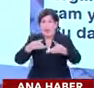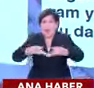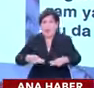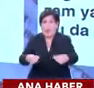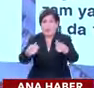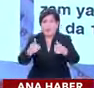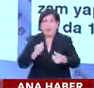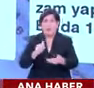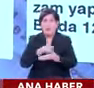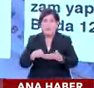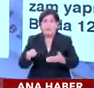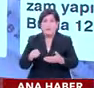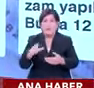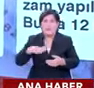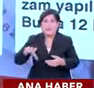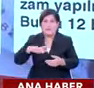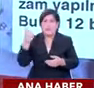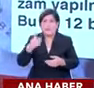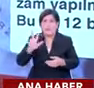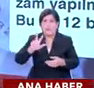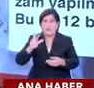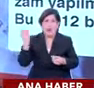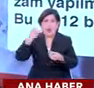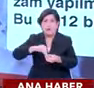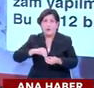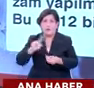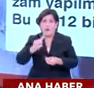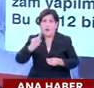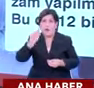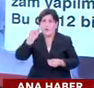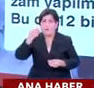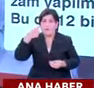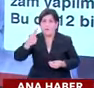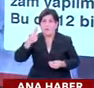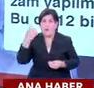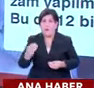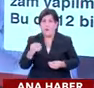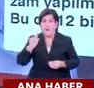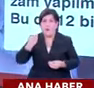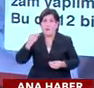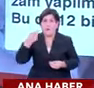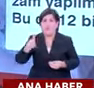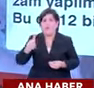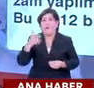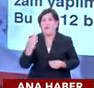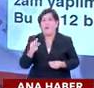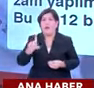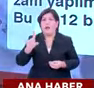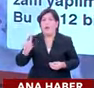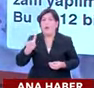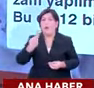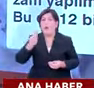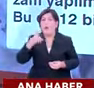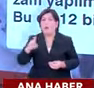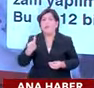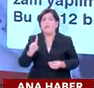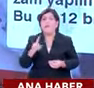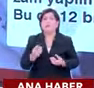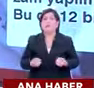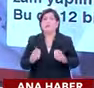Eridi asgari ücret beklentisi %30 artışla 11.000 TL oldu ki 11.000 TL olmalı 10.000 TL açlık